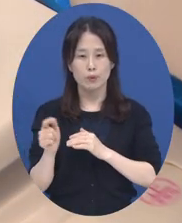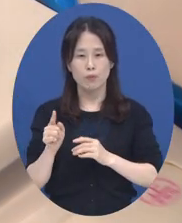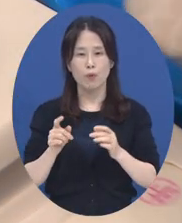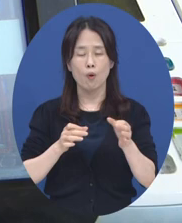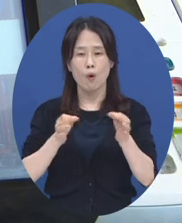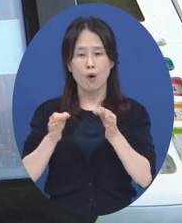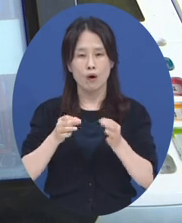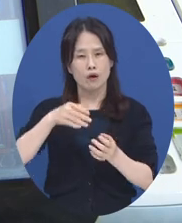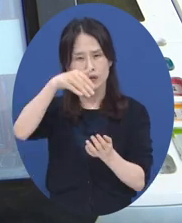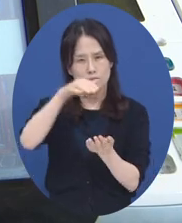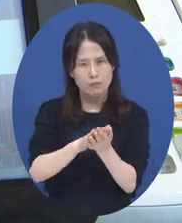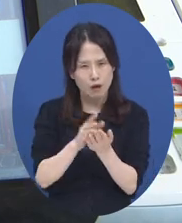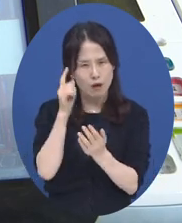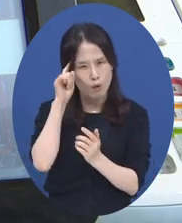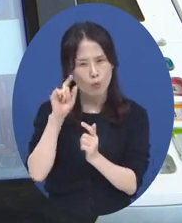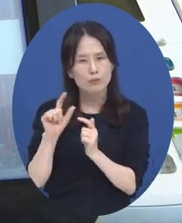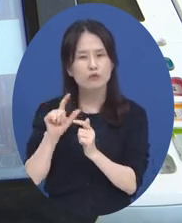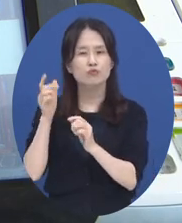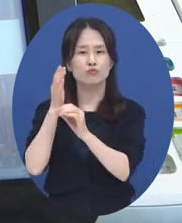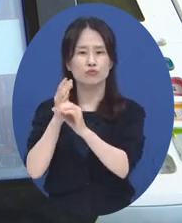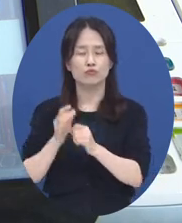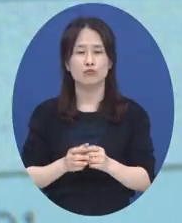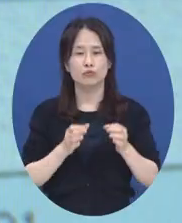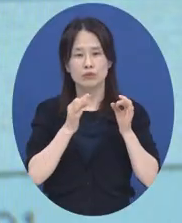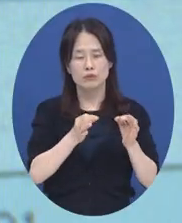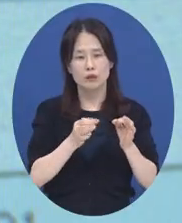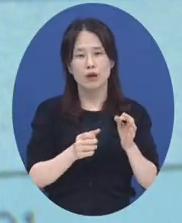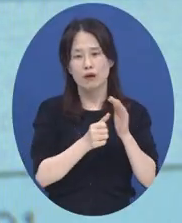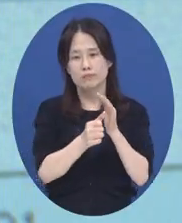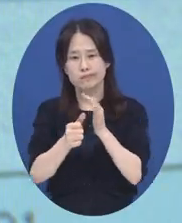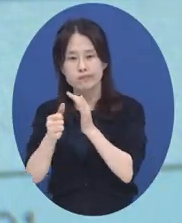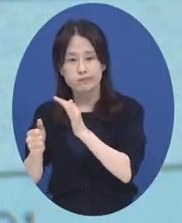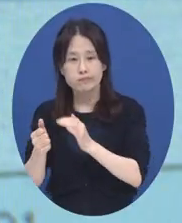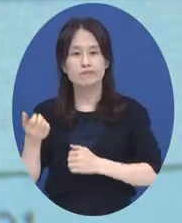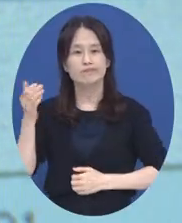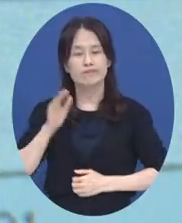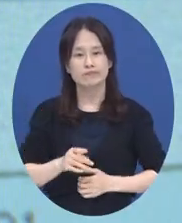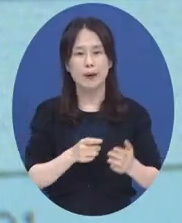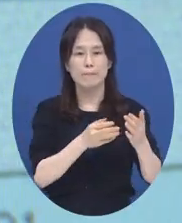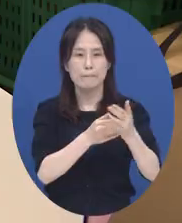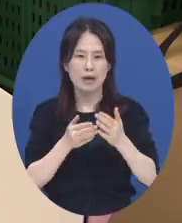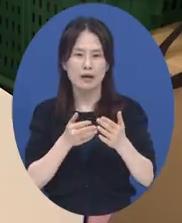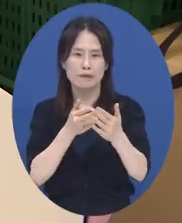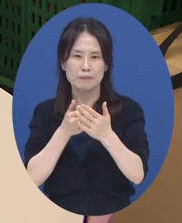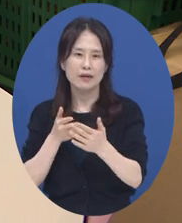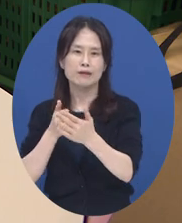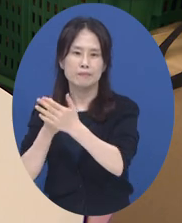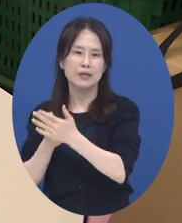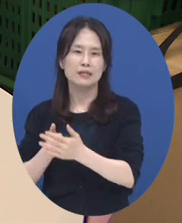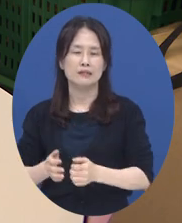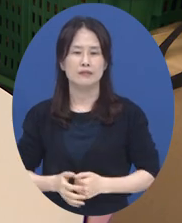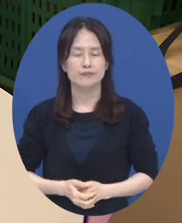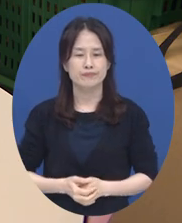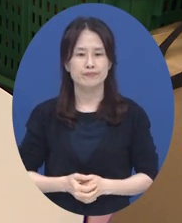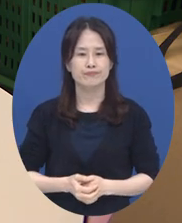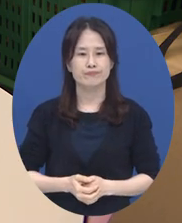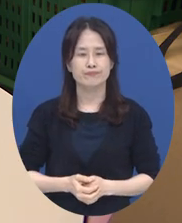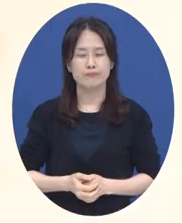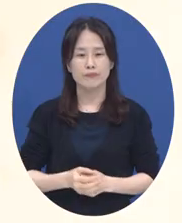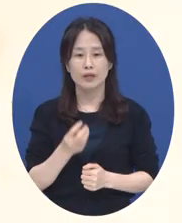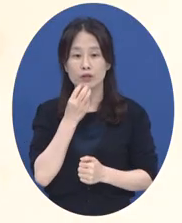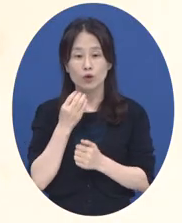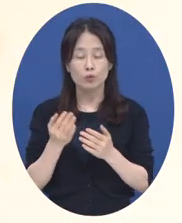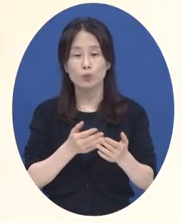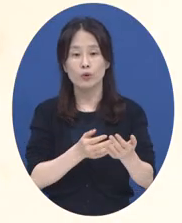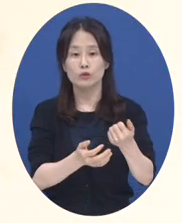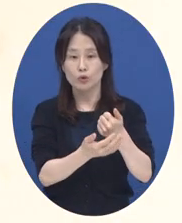접을까도 고민했습니다. 은행 문을 세 곳이나 두드렸지만 하나같이 대출 불가란 답이 돌아왔고, 그러다 경기도에서